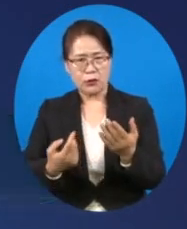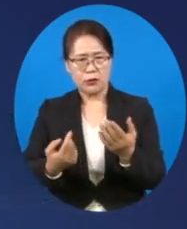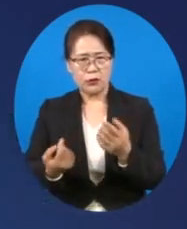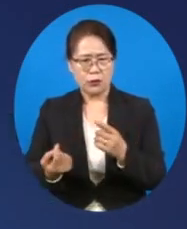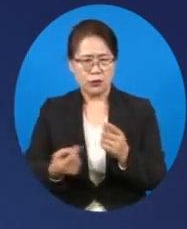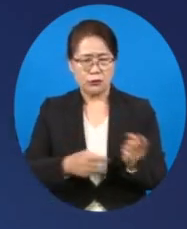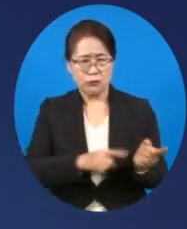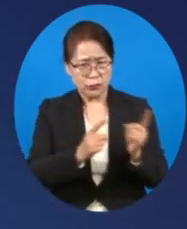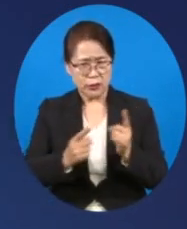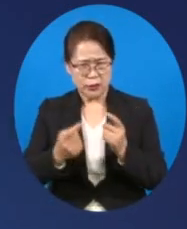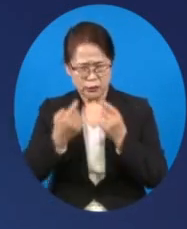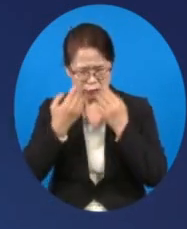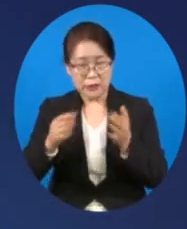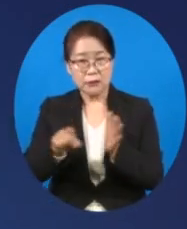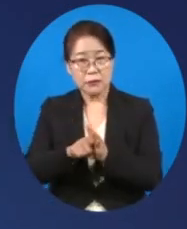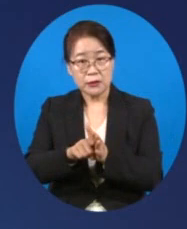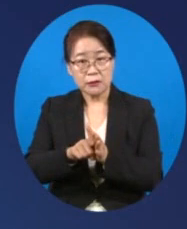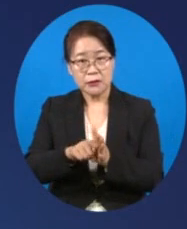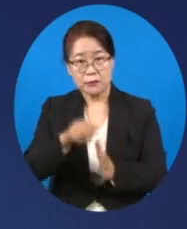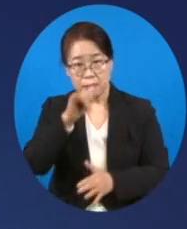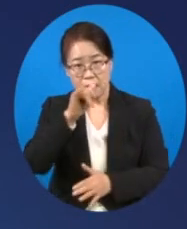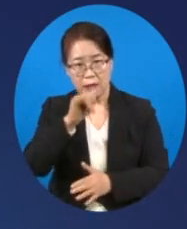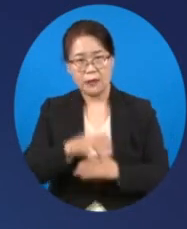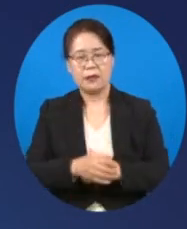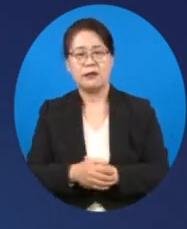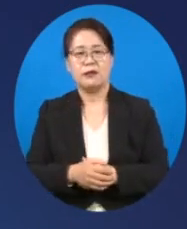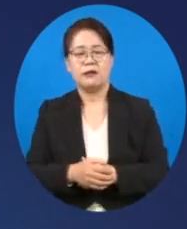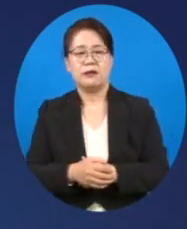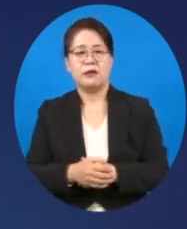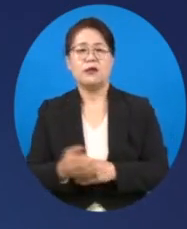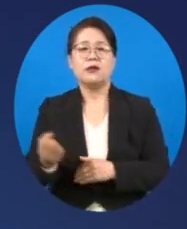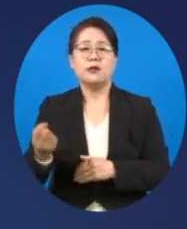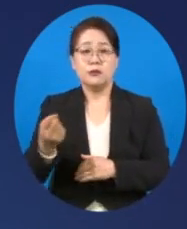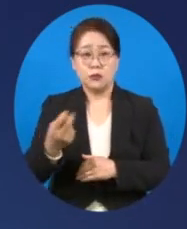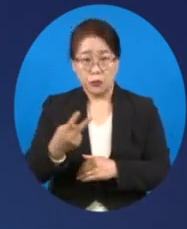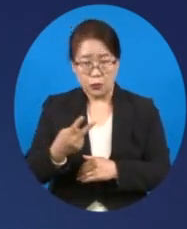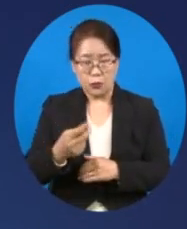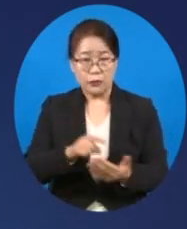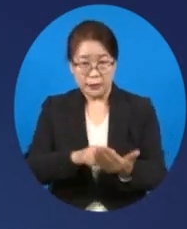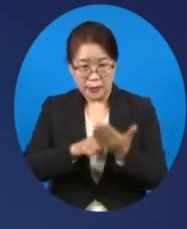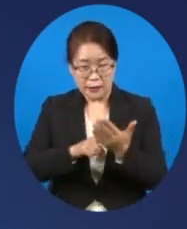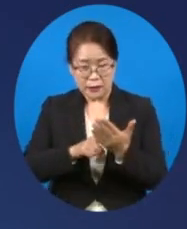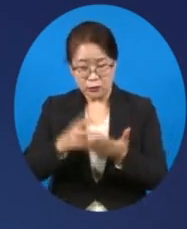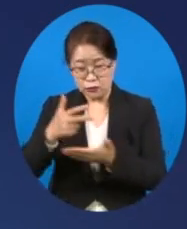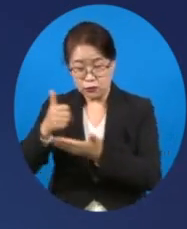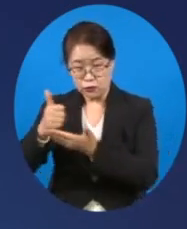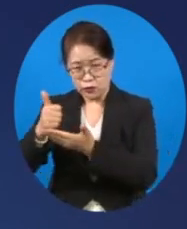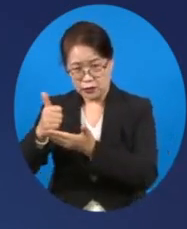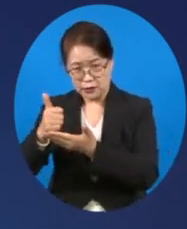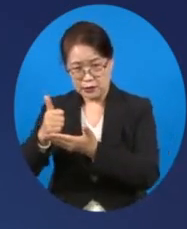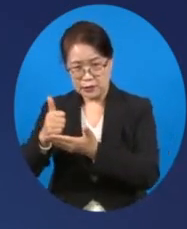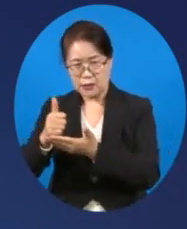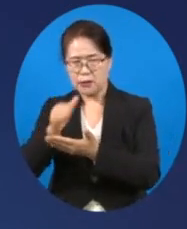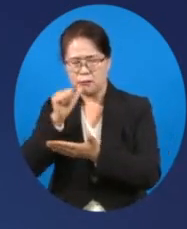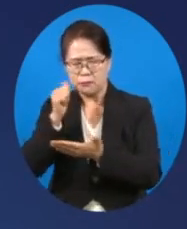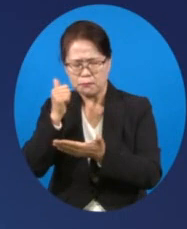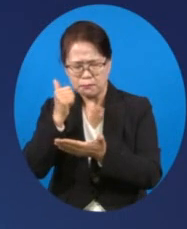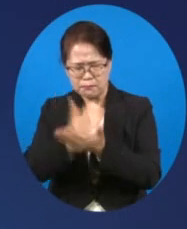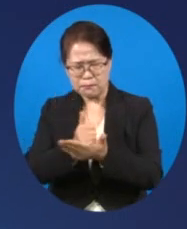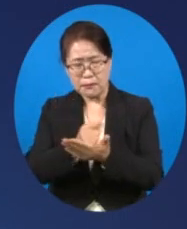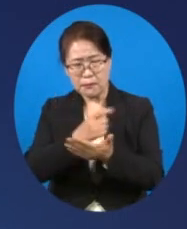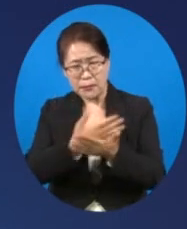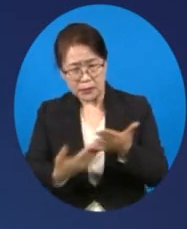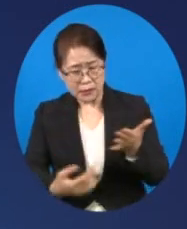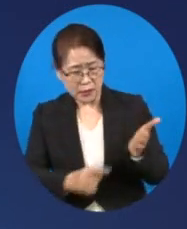부활하신 주님은 지금 제자들에게 나타나 주실뿐만 아니라 주님 자신이 못 박히셨던 그 손에